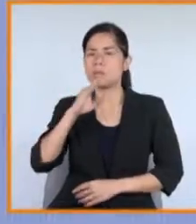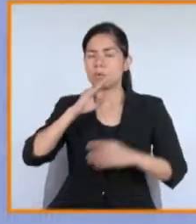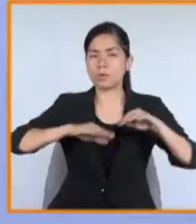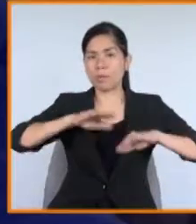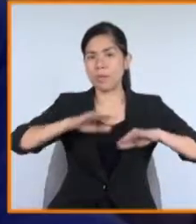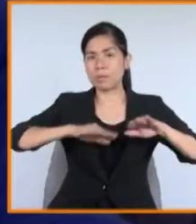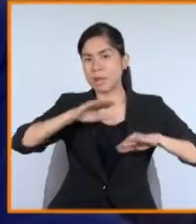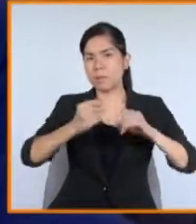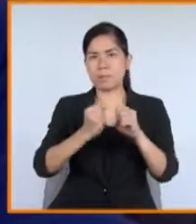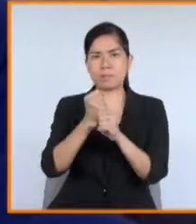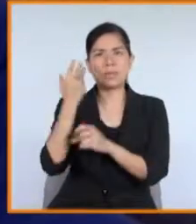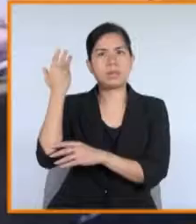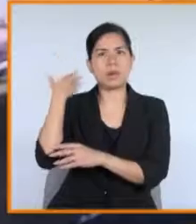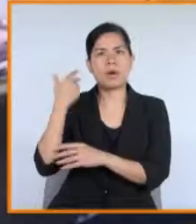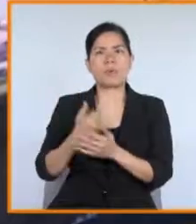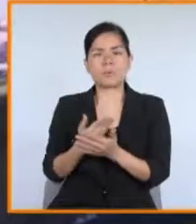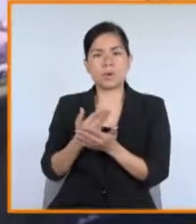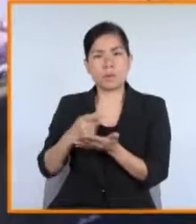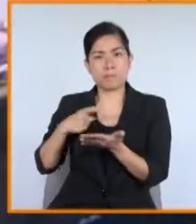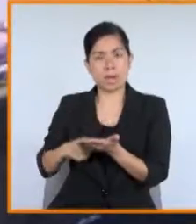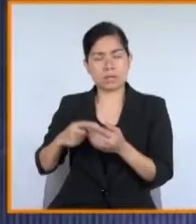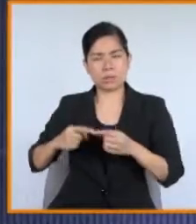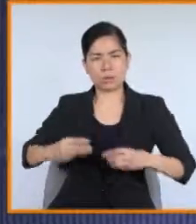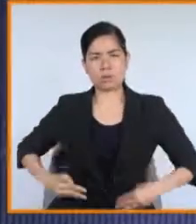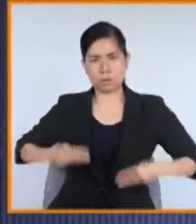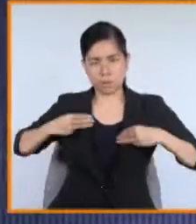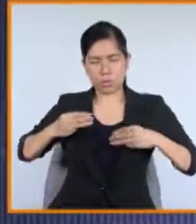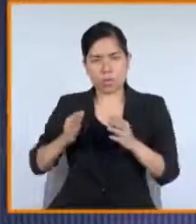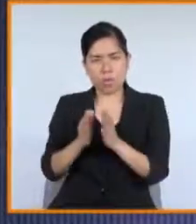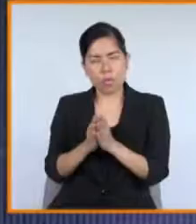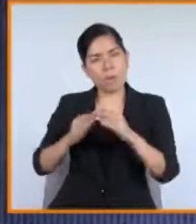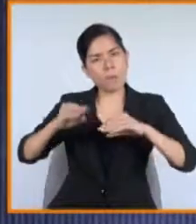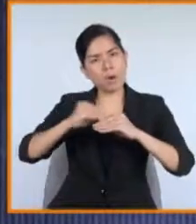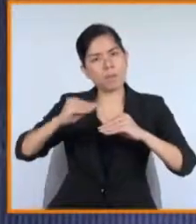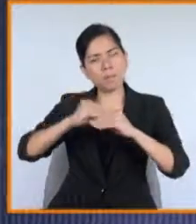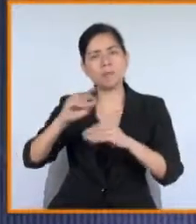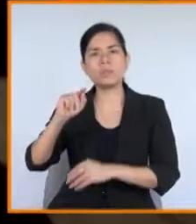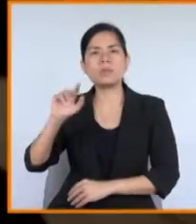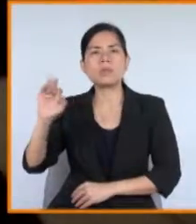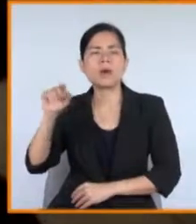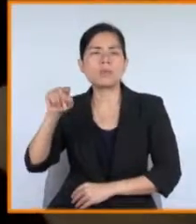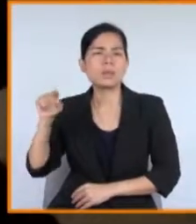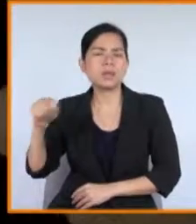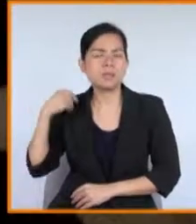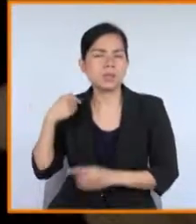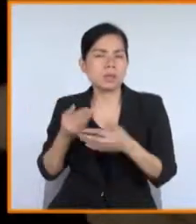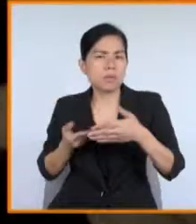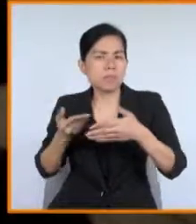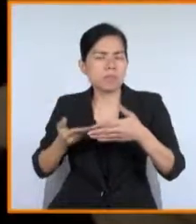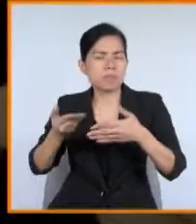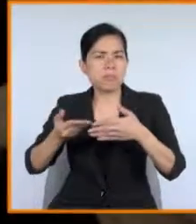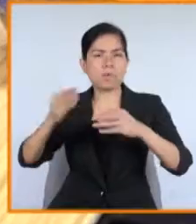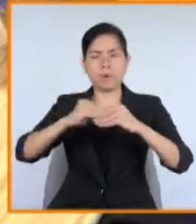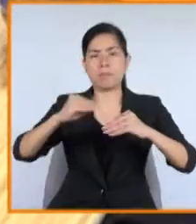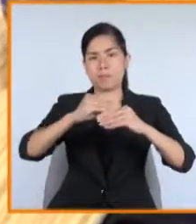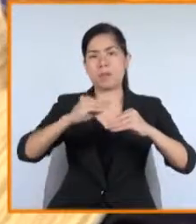ของปีที่แล้วในขณะที่เบี้ยประกันชีวิตรับรวมก็เพิ่มขึ้น 29% ซึ่งต่างก็มีอัตราการขยายตัวสูงกว่าในภาพรวม